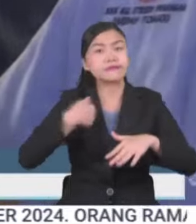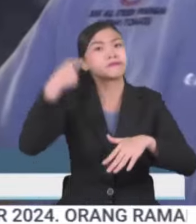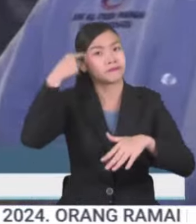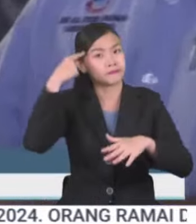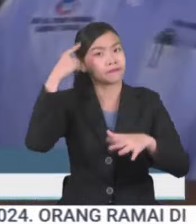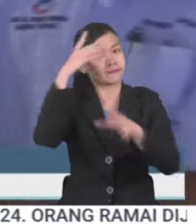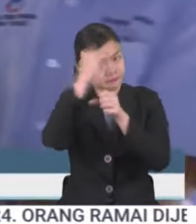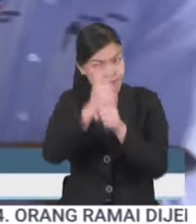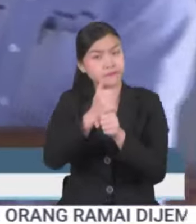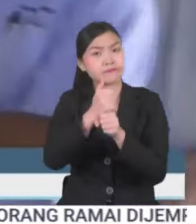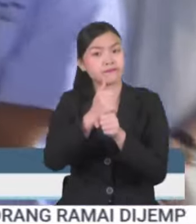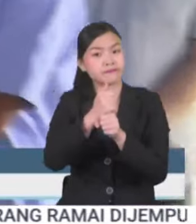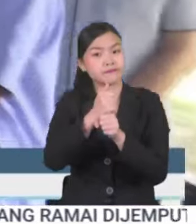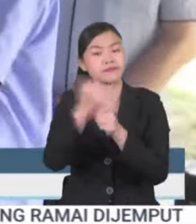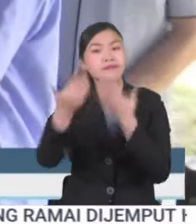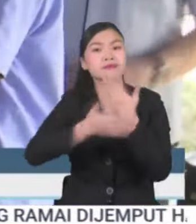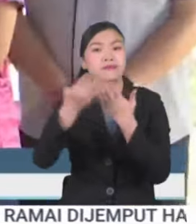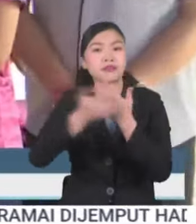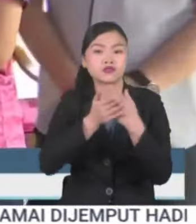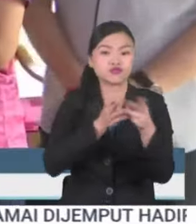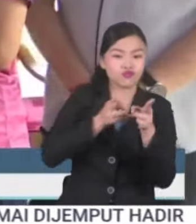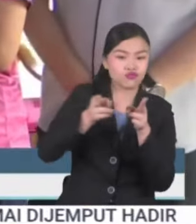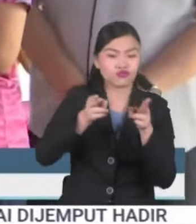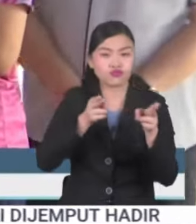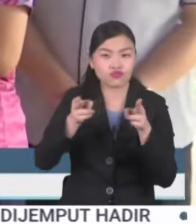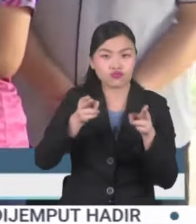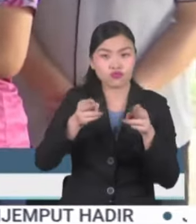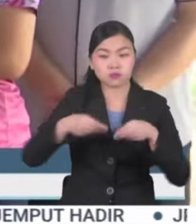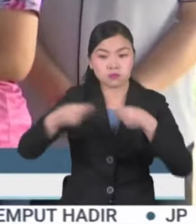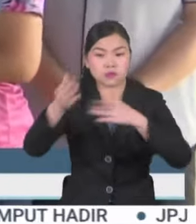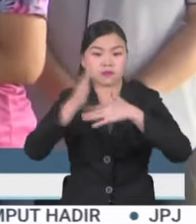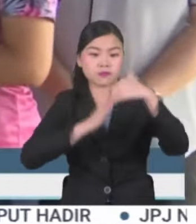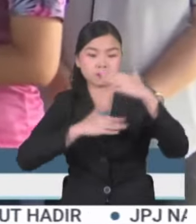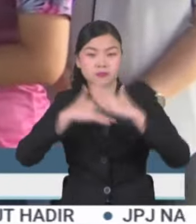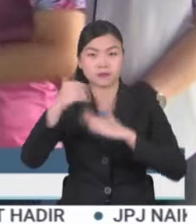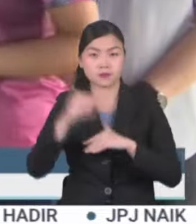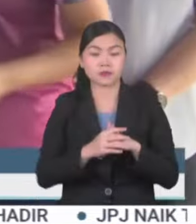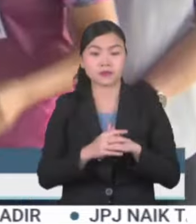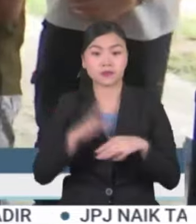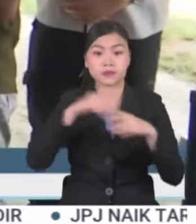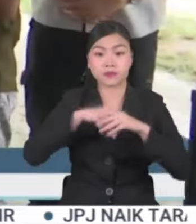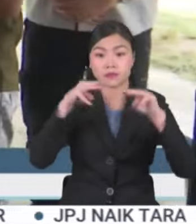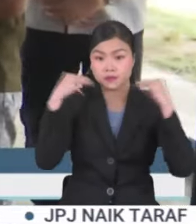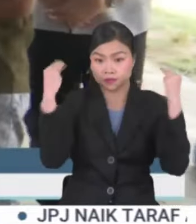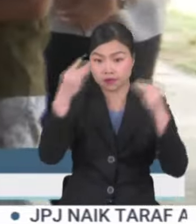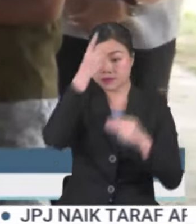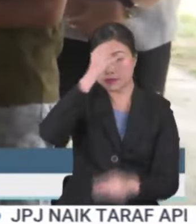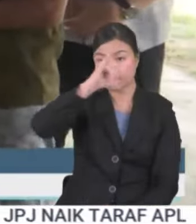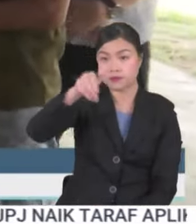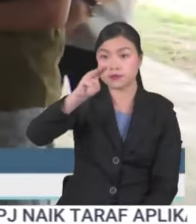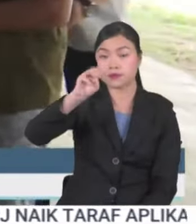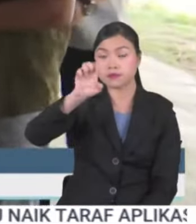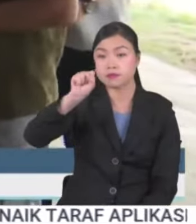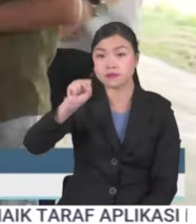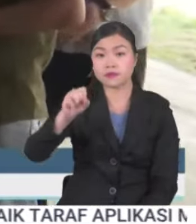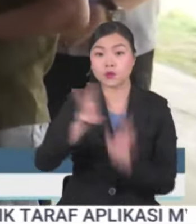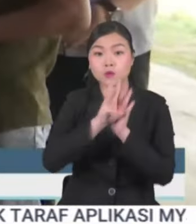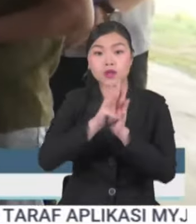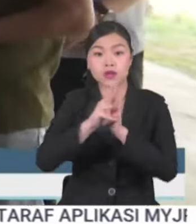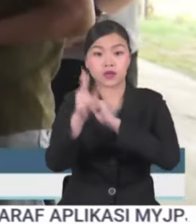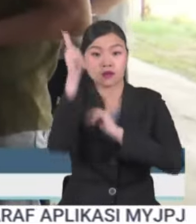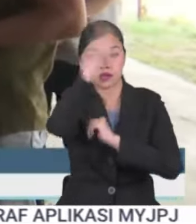akan memudahkan urusan di siniah memberikan sedikit keselesaan dalam Majlis ini Datuk James mewakili kerajaan Negeri menyampaikan